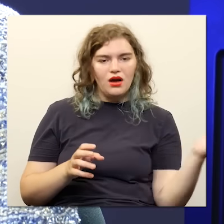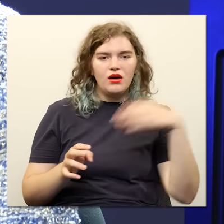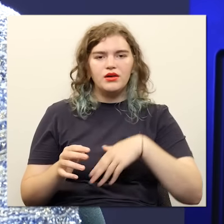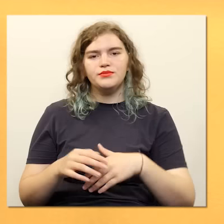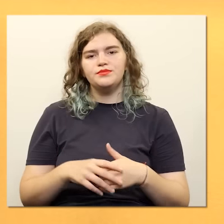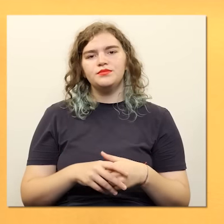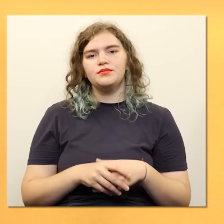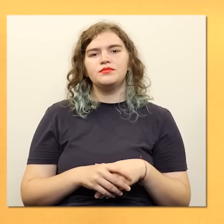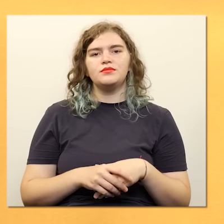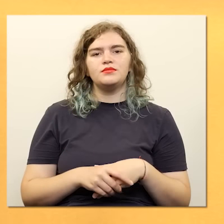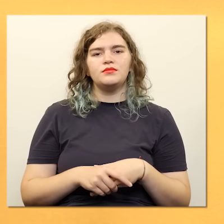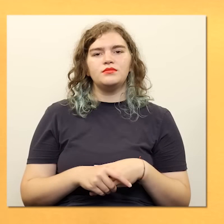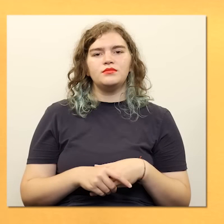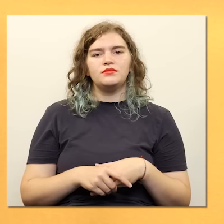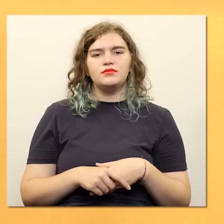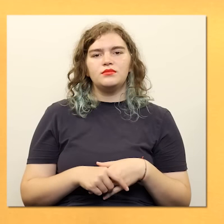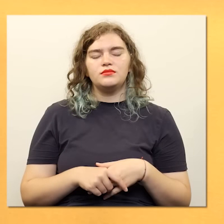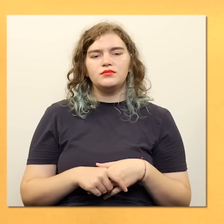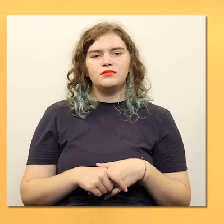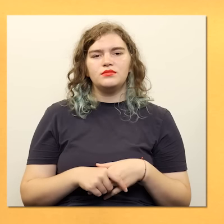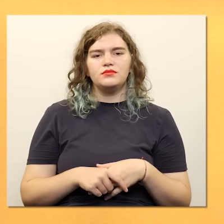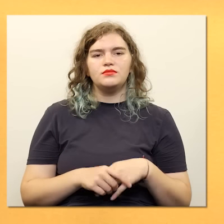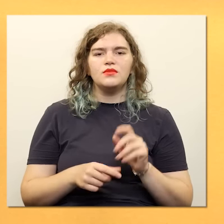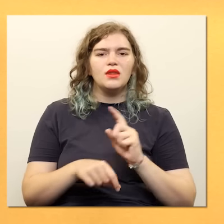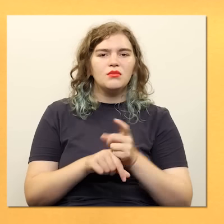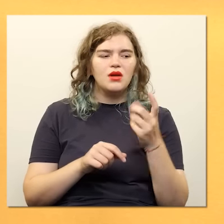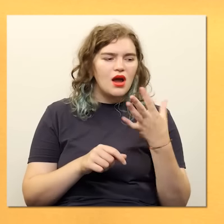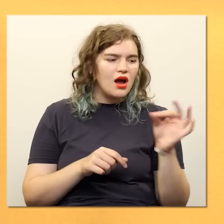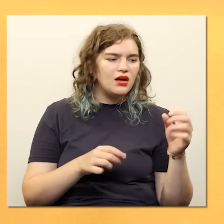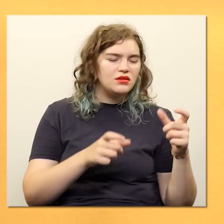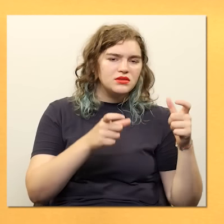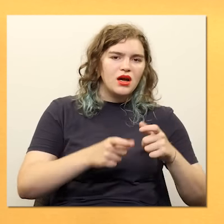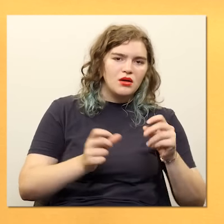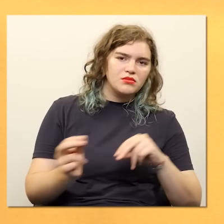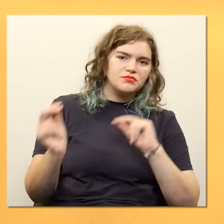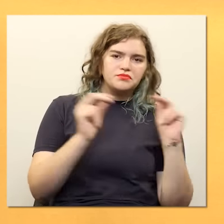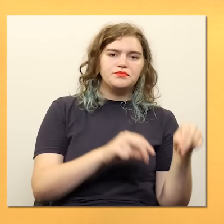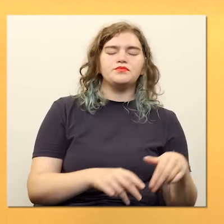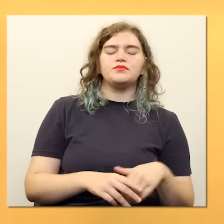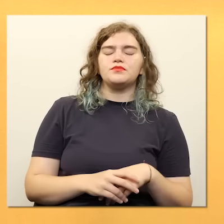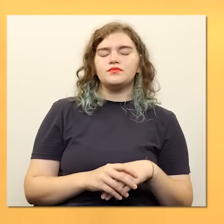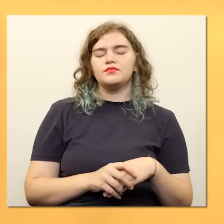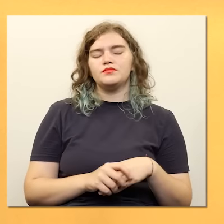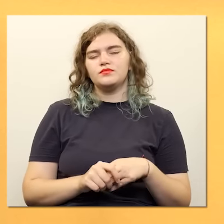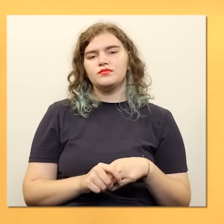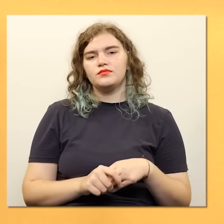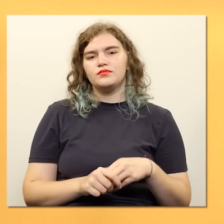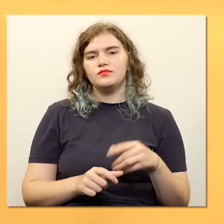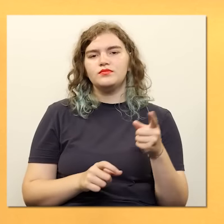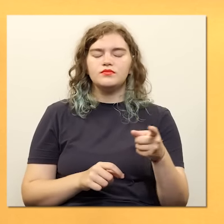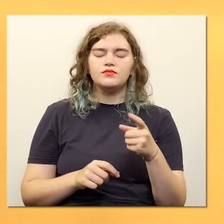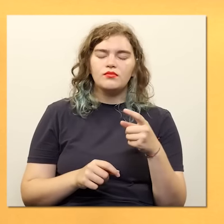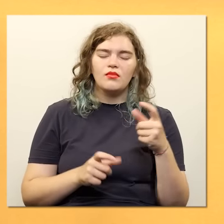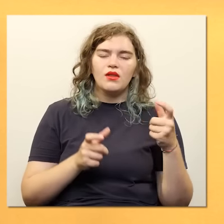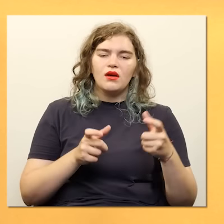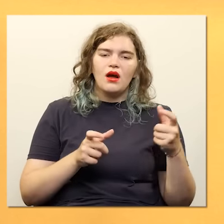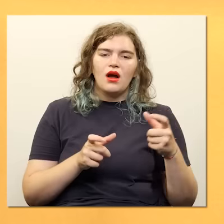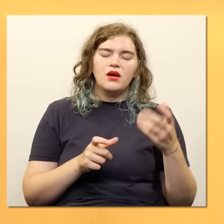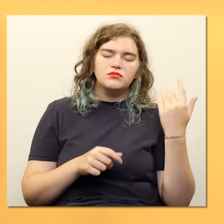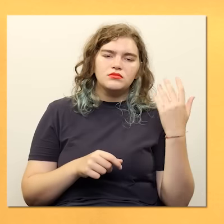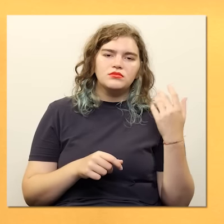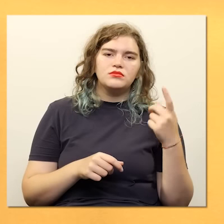Da, pot să o vezi. Imediat am fost în altă cameră și în camera